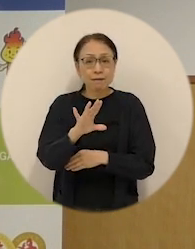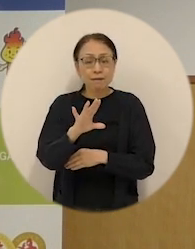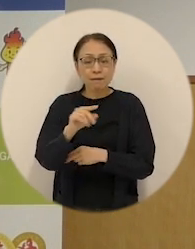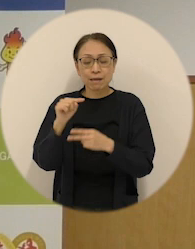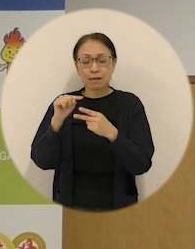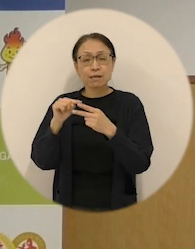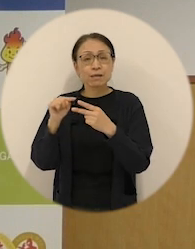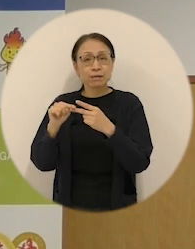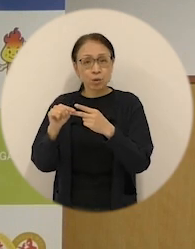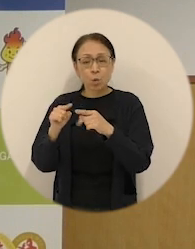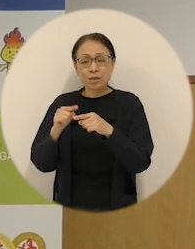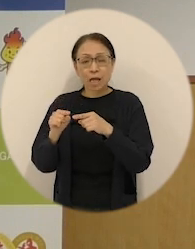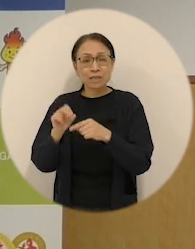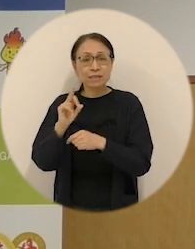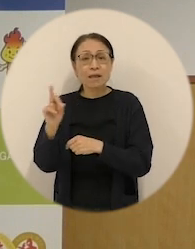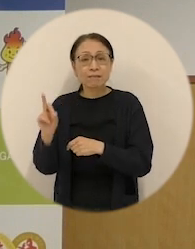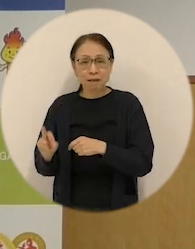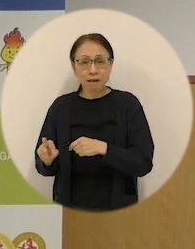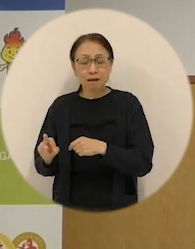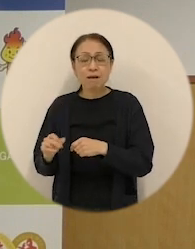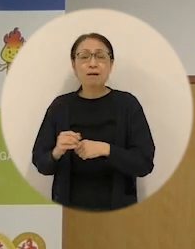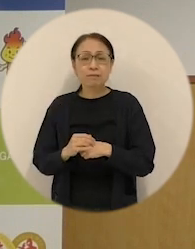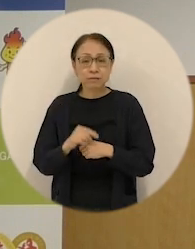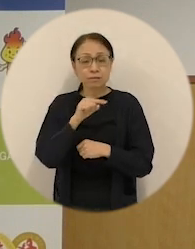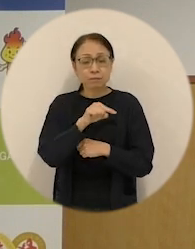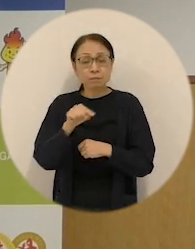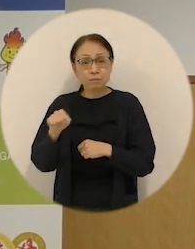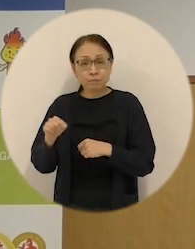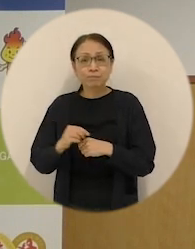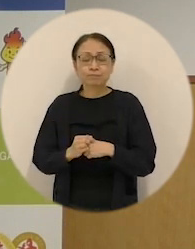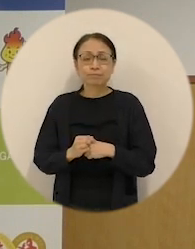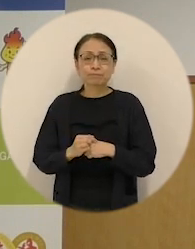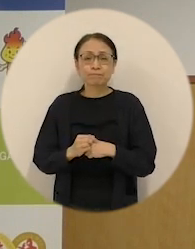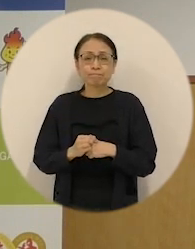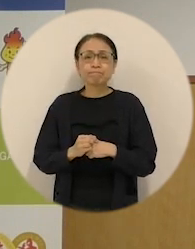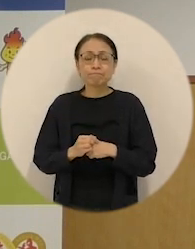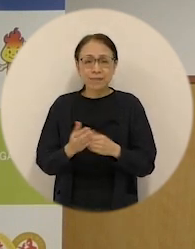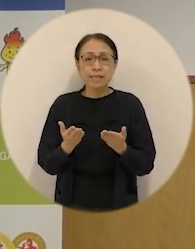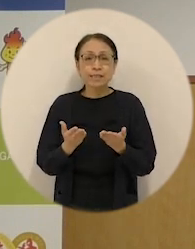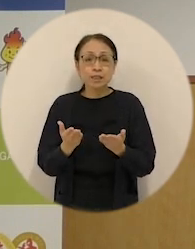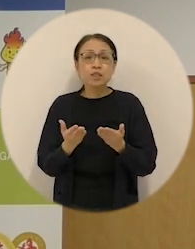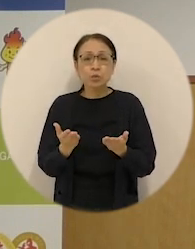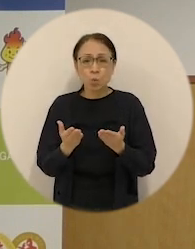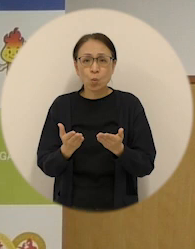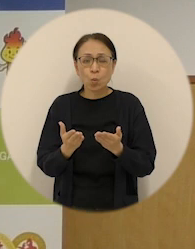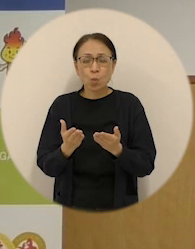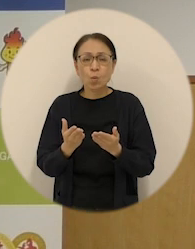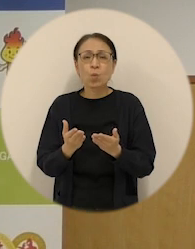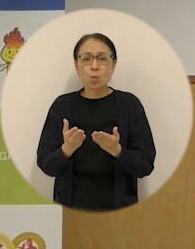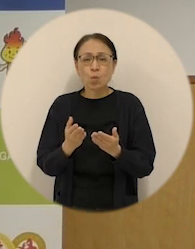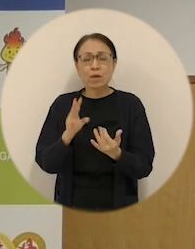両市民サービスセンターに令和6年能登半島地震災害